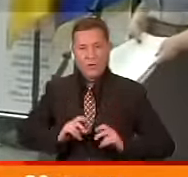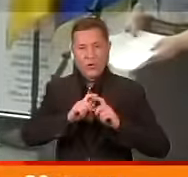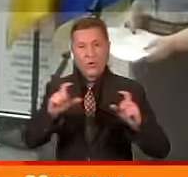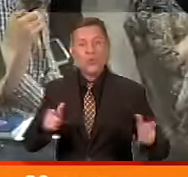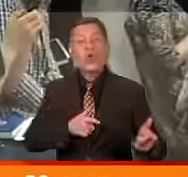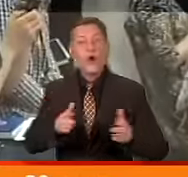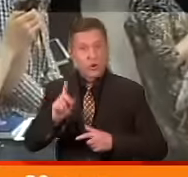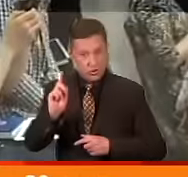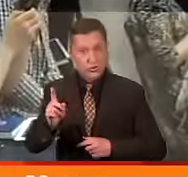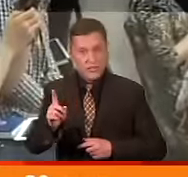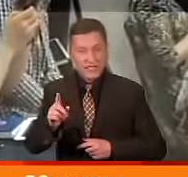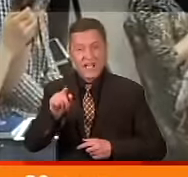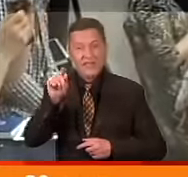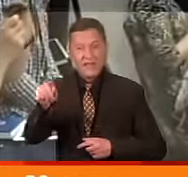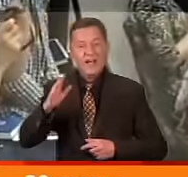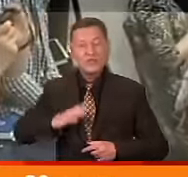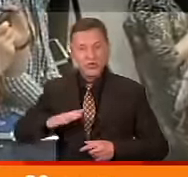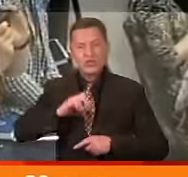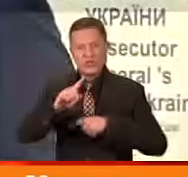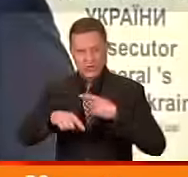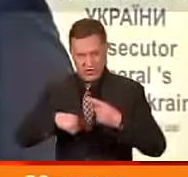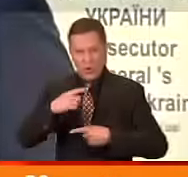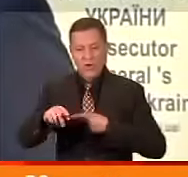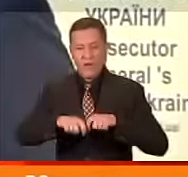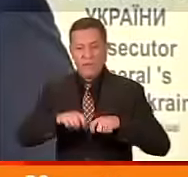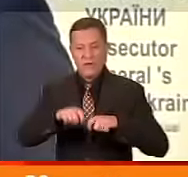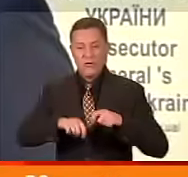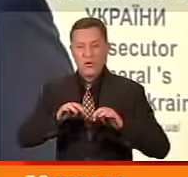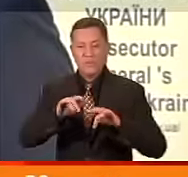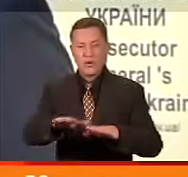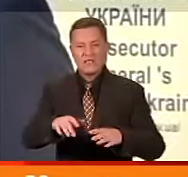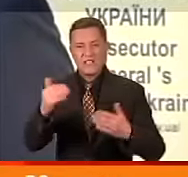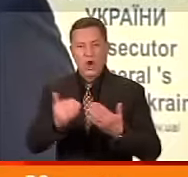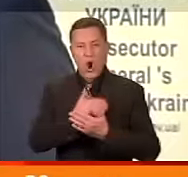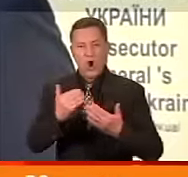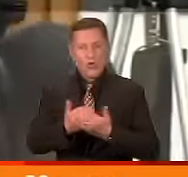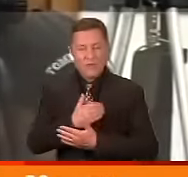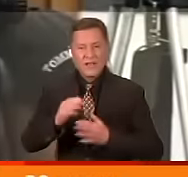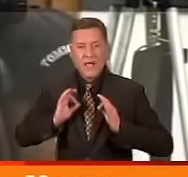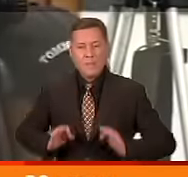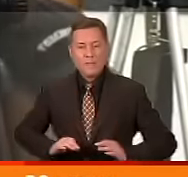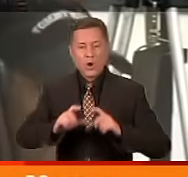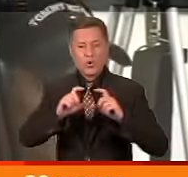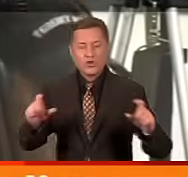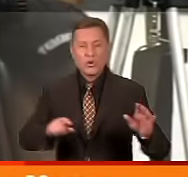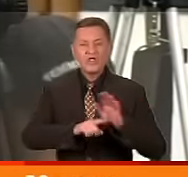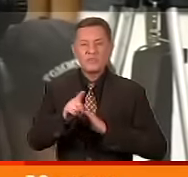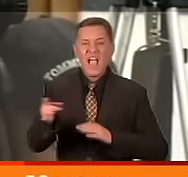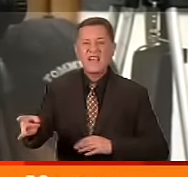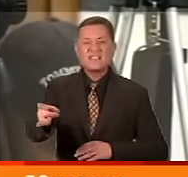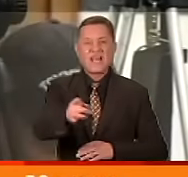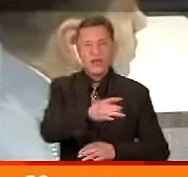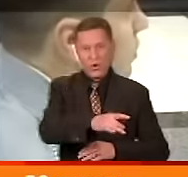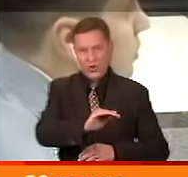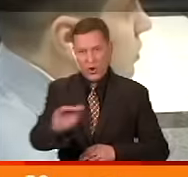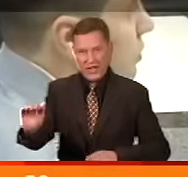готуйтеся, тому що на вас очікує чергова перевірка. Власне, процес оновлення прокуратури Юрій Луценко планує розпочати саме з районного рівня.